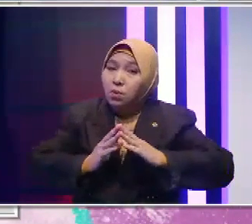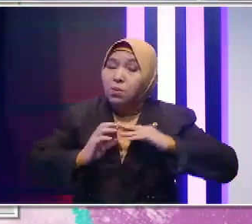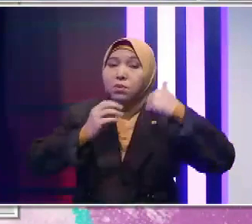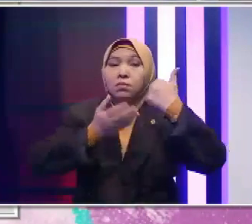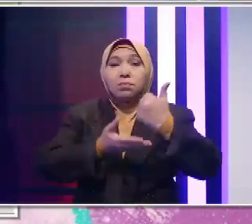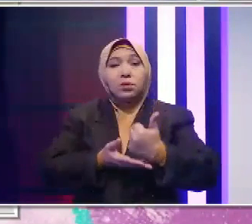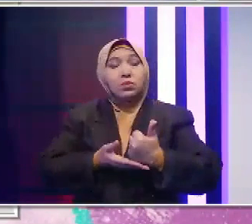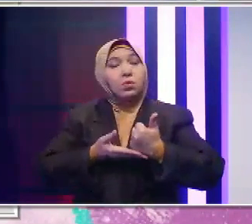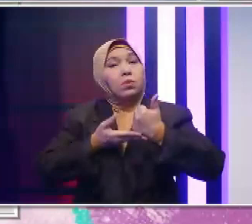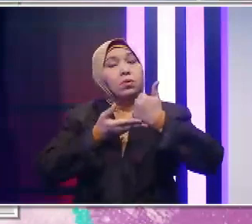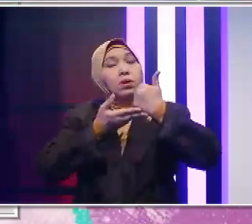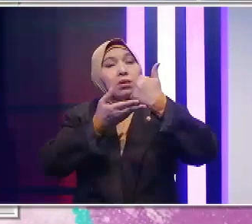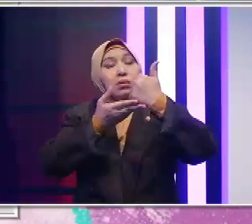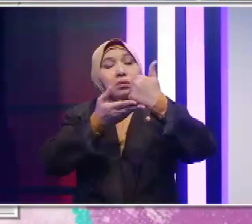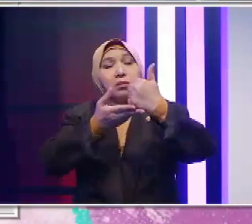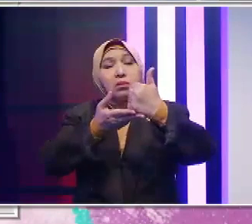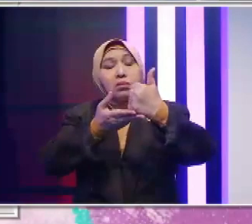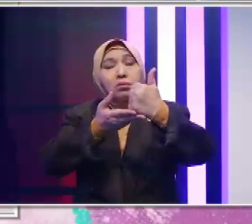نستعين